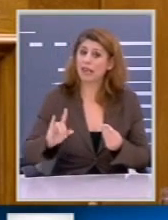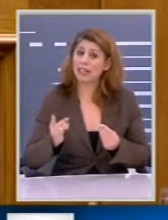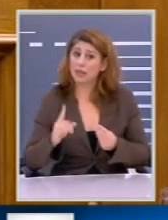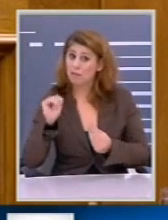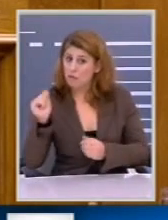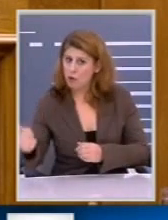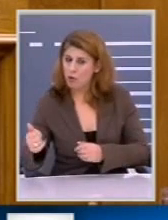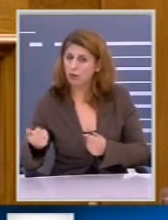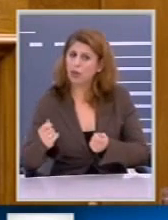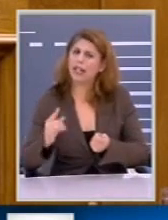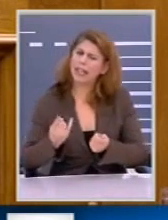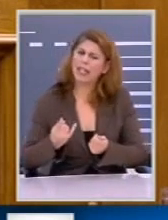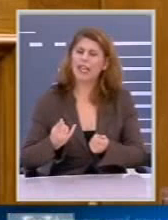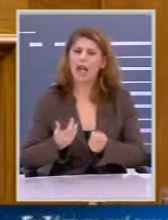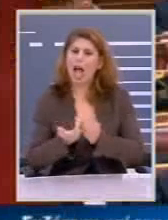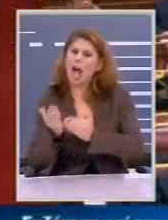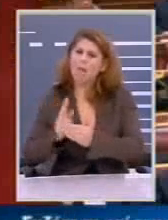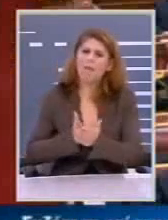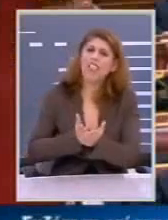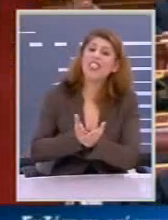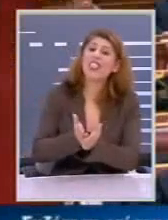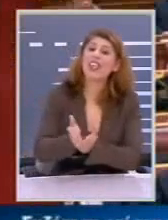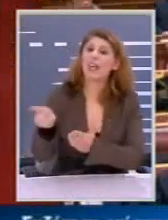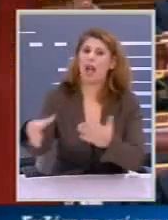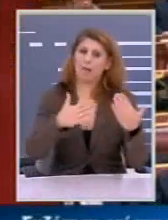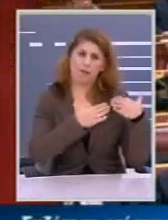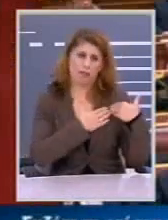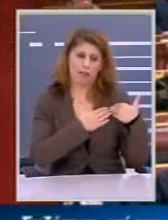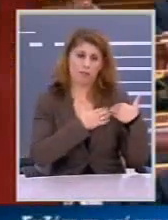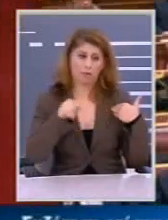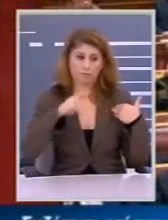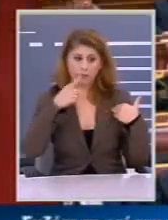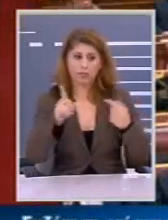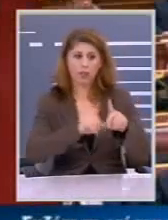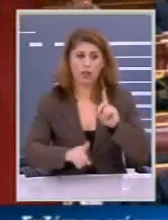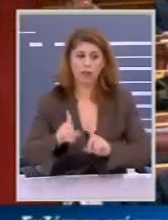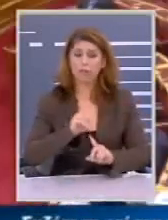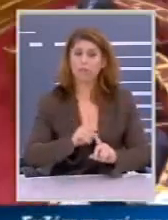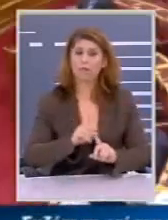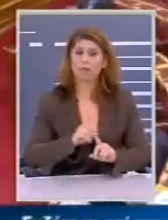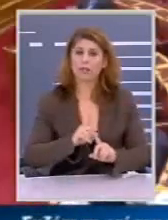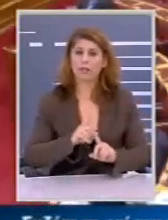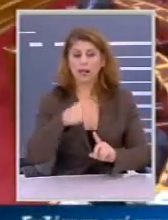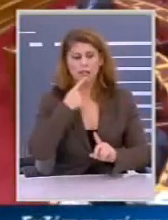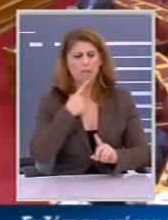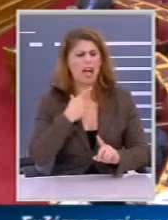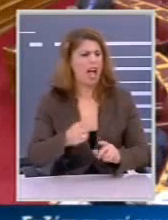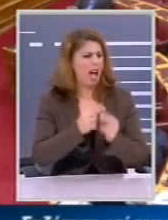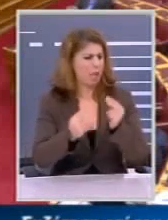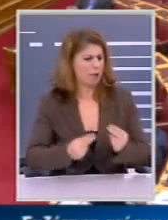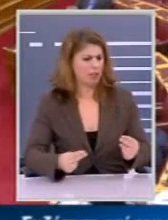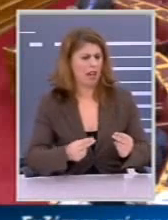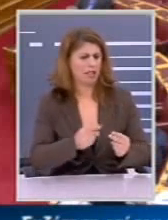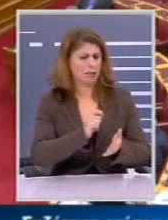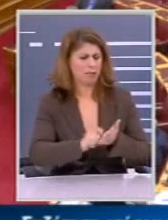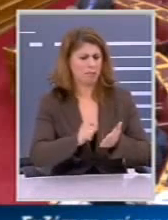αυτουργή είτε ως ηθική αυτουργή. Και αυτή είναι η απάντησή μας σε όσους ανέκραξαν άνθρακες ο θησαυρός.